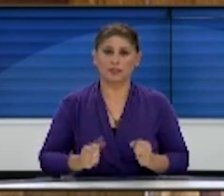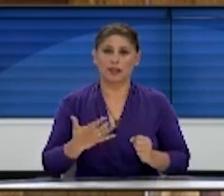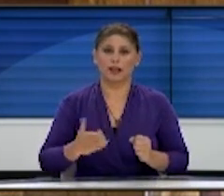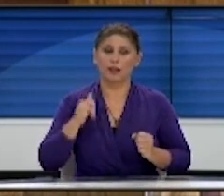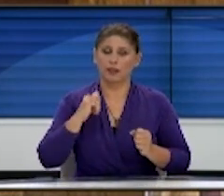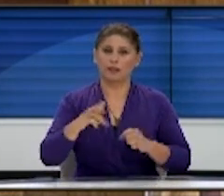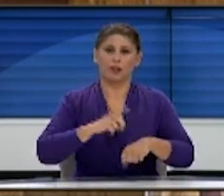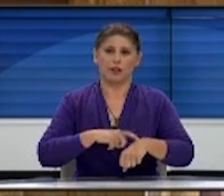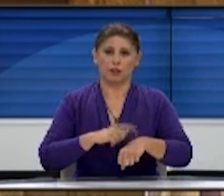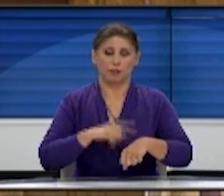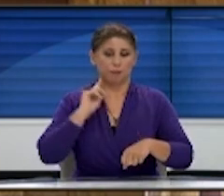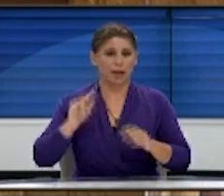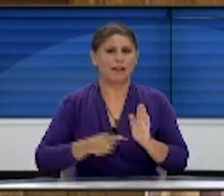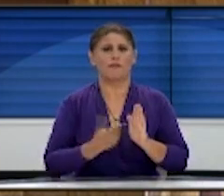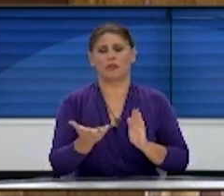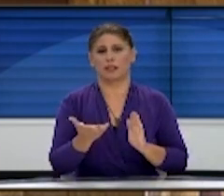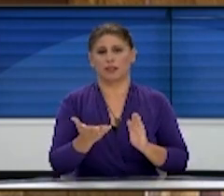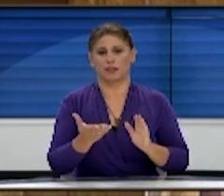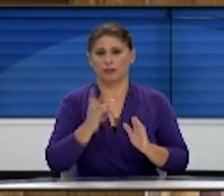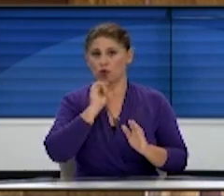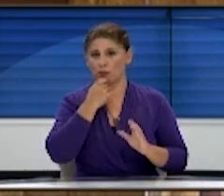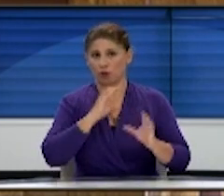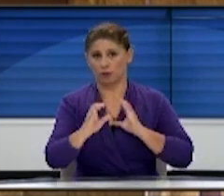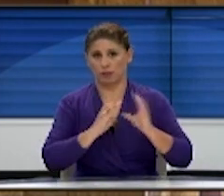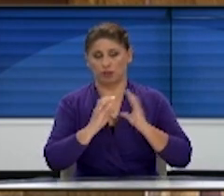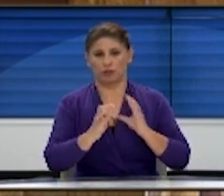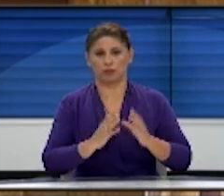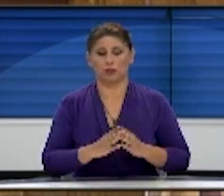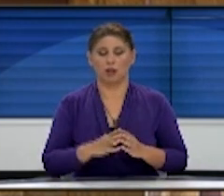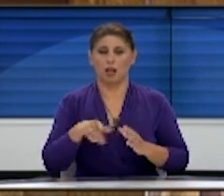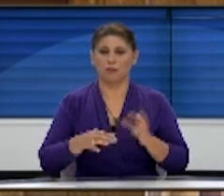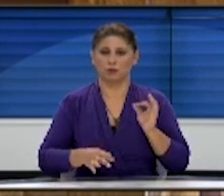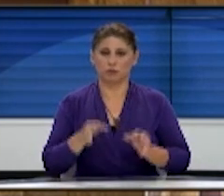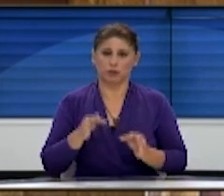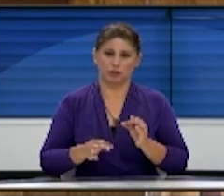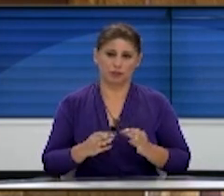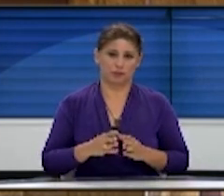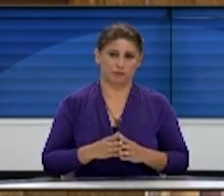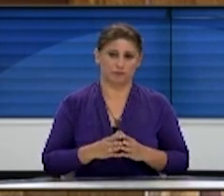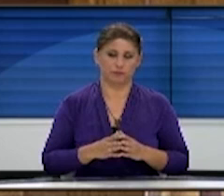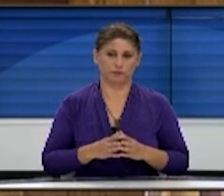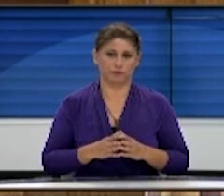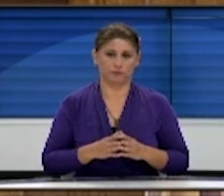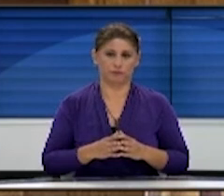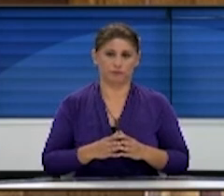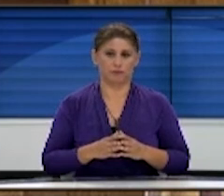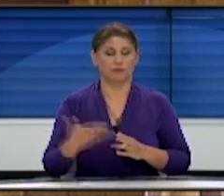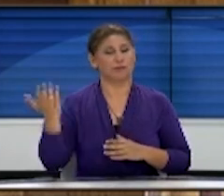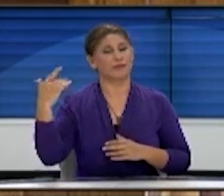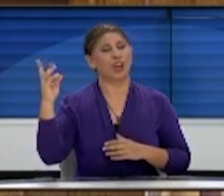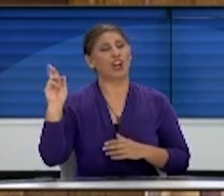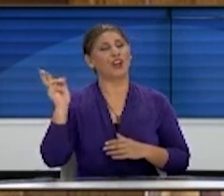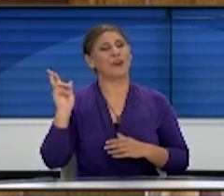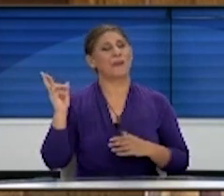διαχρονικά και η παραβίαση του απορρίτου των επικοινωνιών. Αυτό που συζητάμε δηλαδή. Στις ρομαντικές